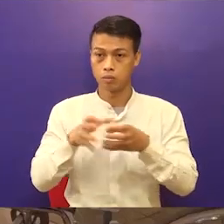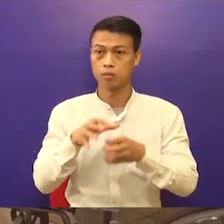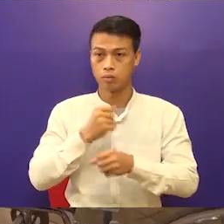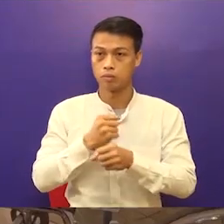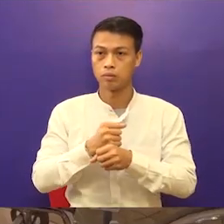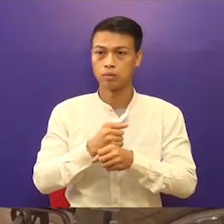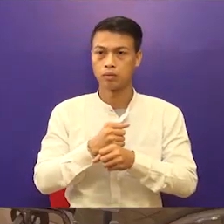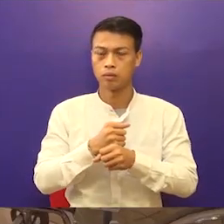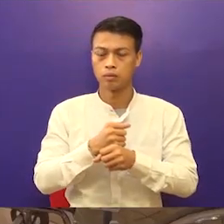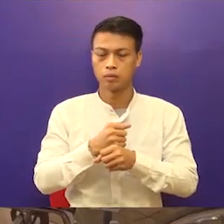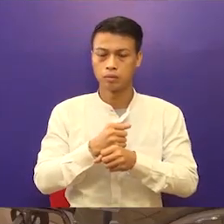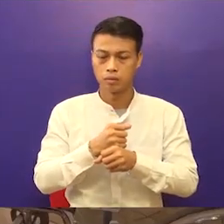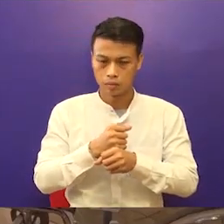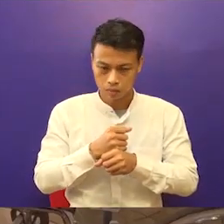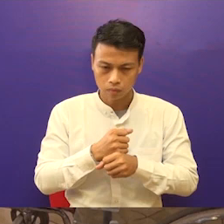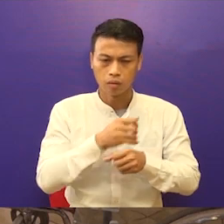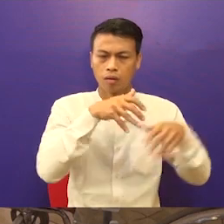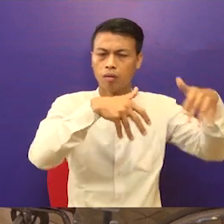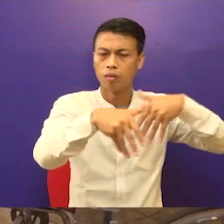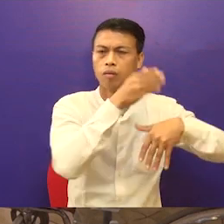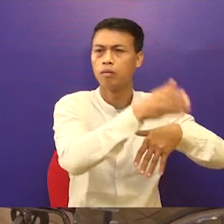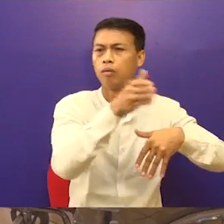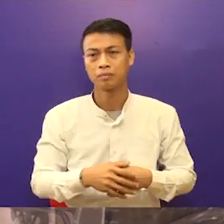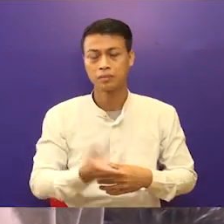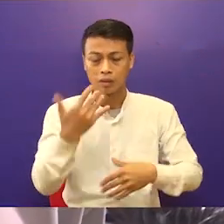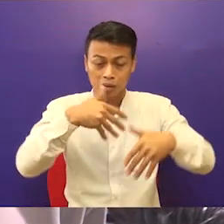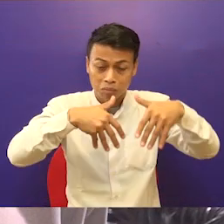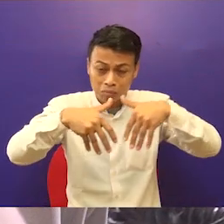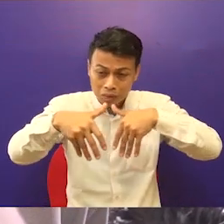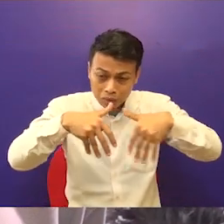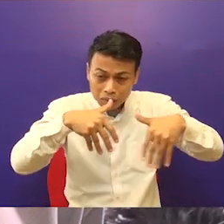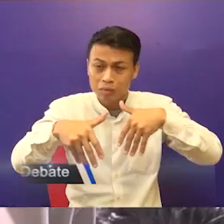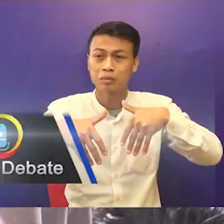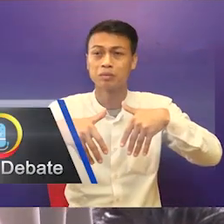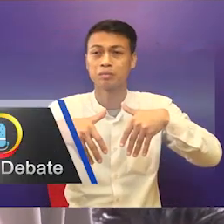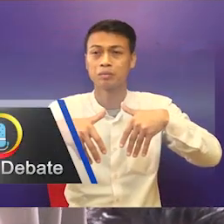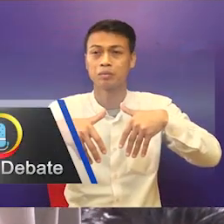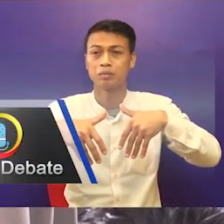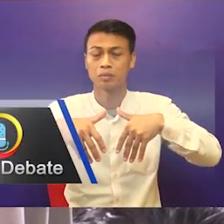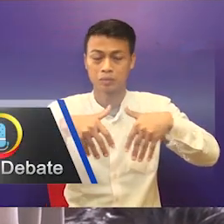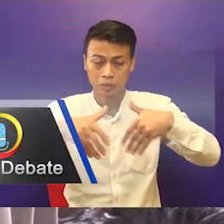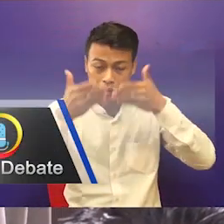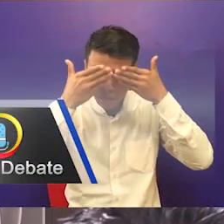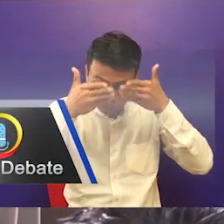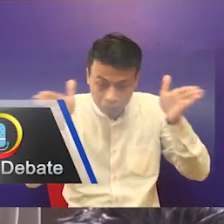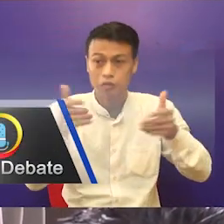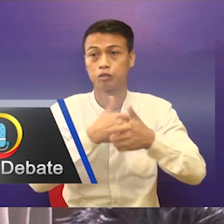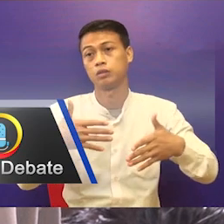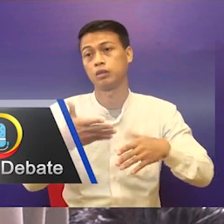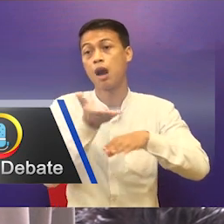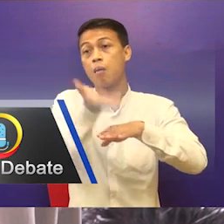ယ်ထင်ပါတယ်နော်စောစောတော့ကြံနေသေးတယ်တယောက်ရှိသူစောစော လူတိုင်းဝိုင်းမှာမတန်ဆွမ်းသူတွေပါဝင်ဖို့ရ